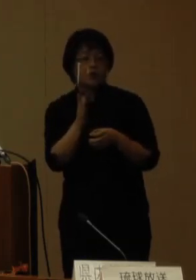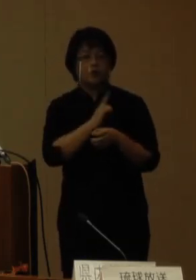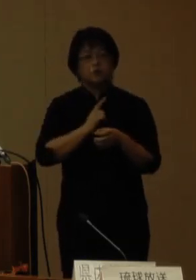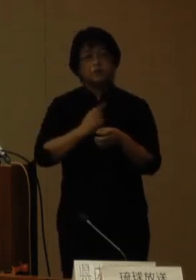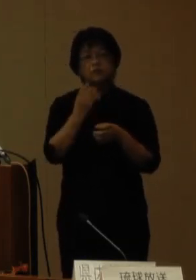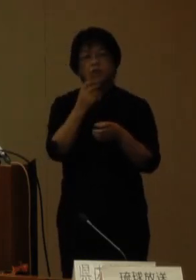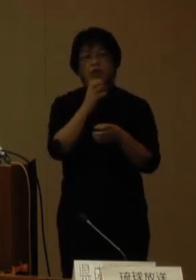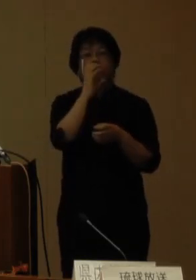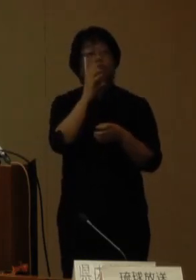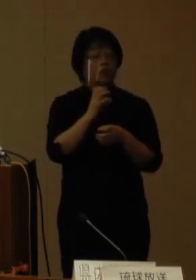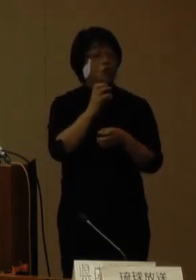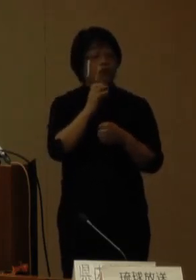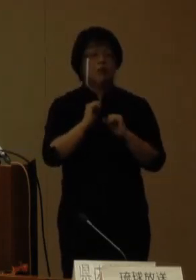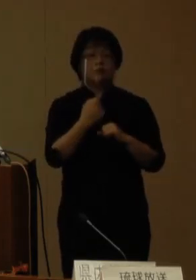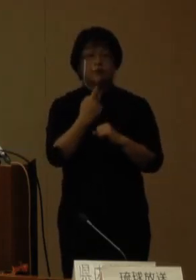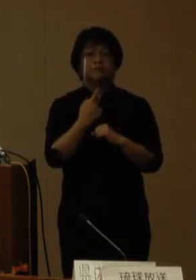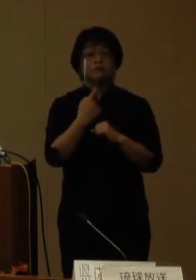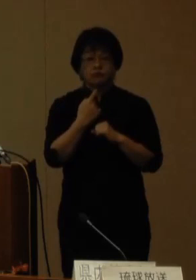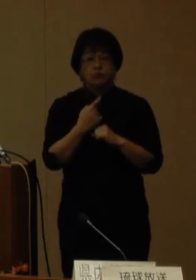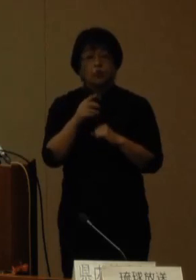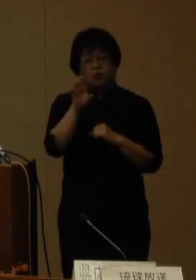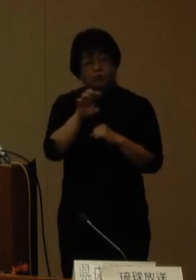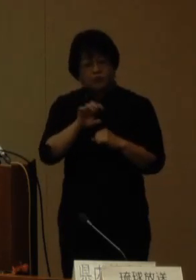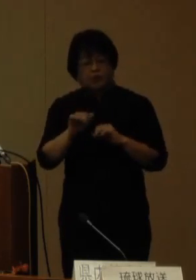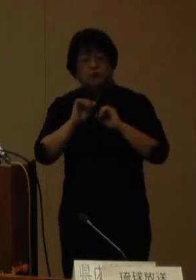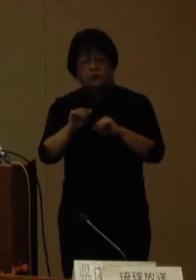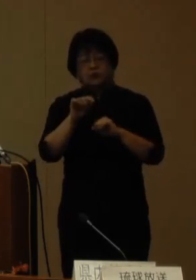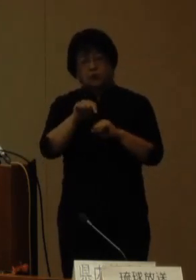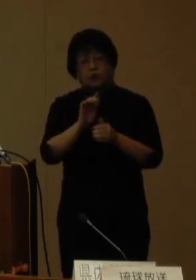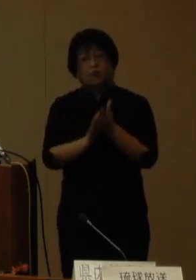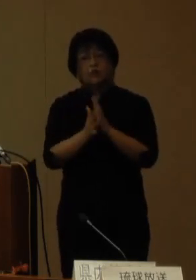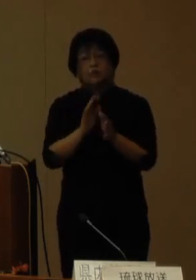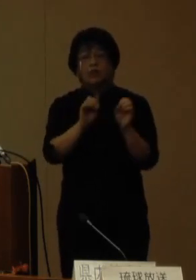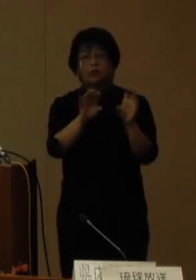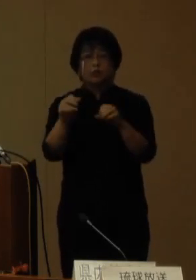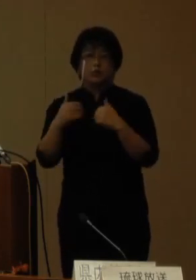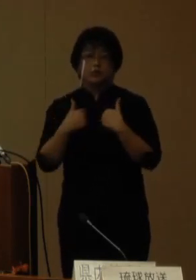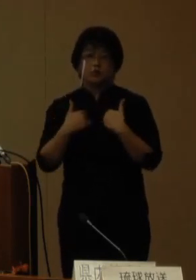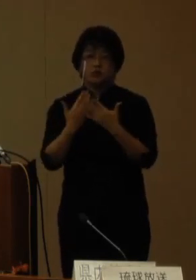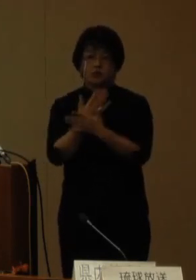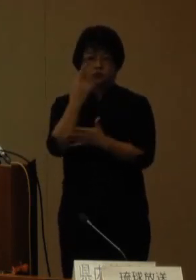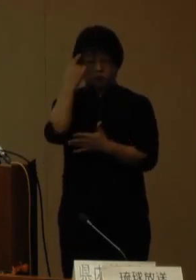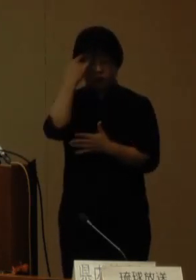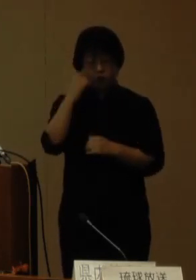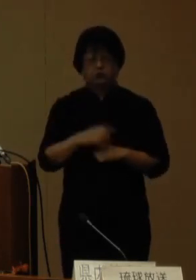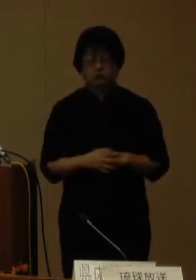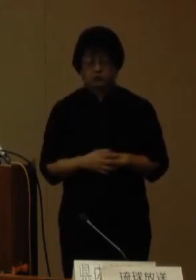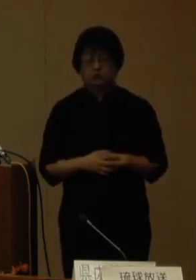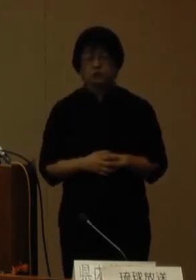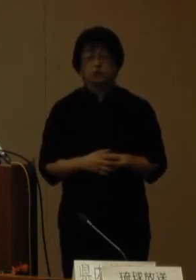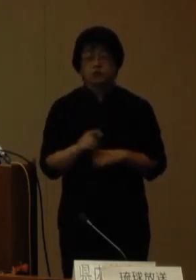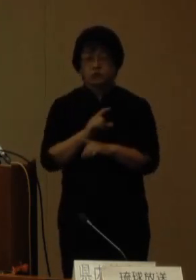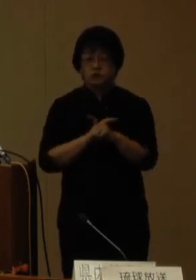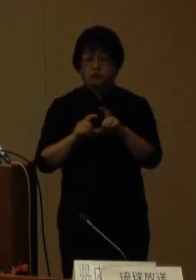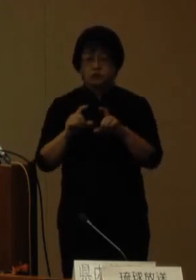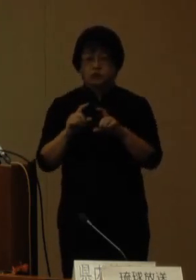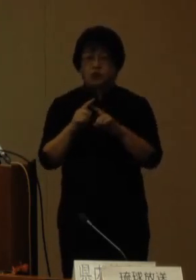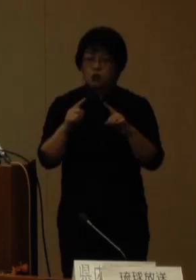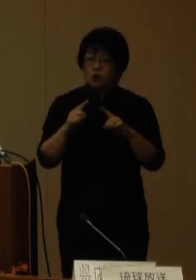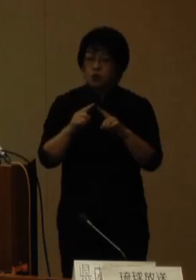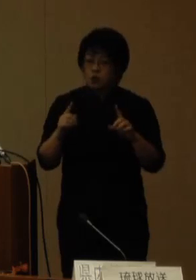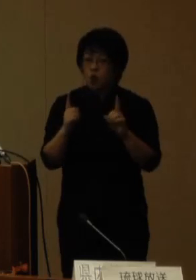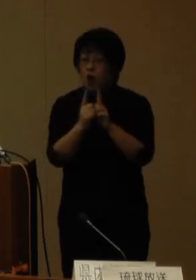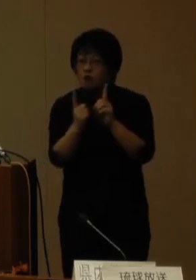なことを徹底してやるしかないということを改めて呼びかけていかなくてはならないと思います。さらには人と人とが接する機